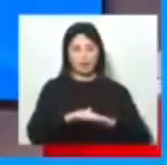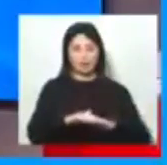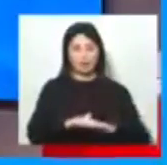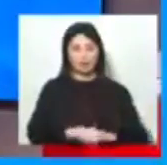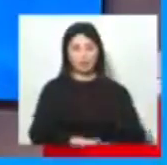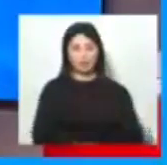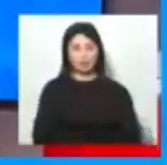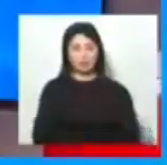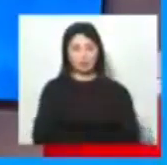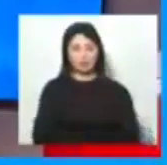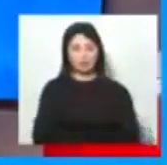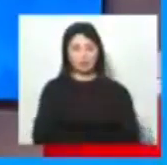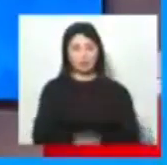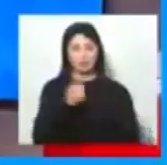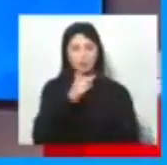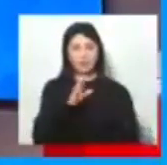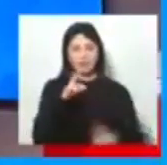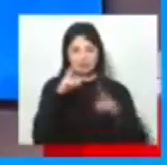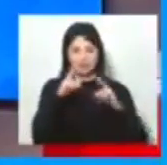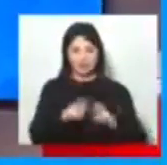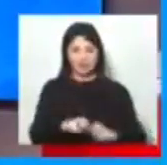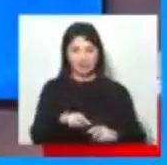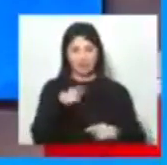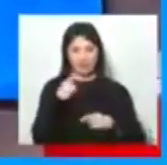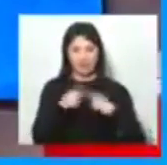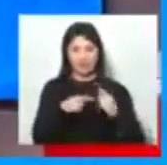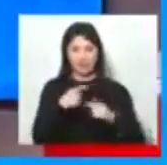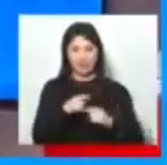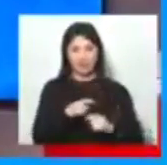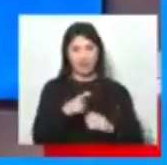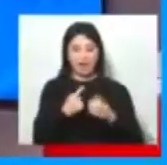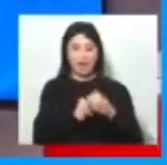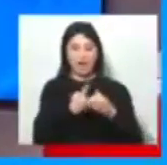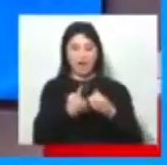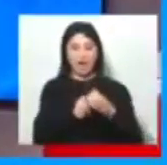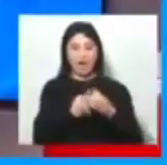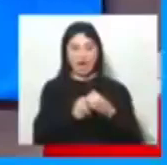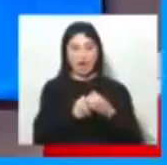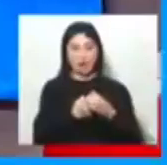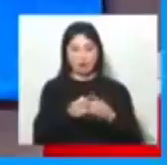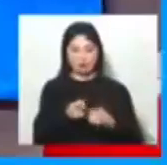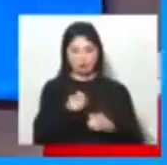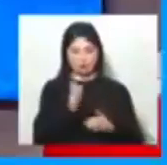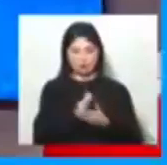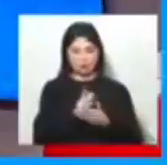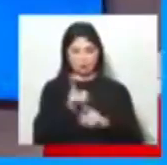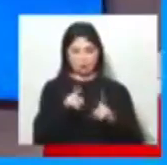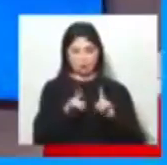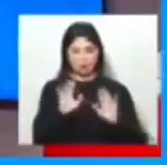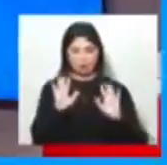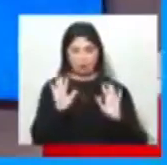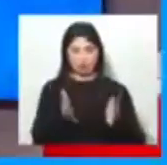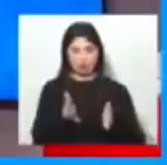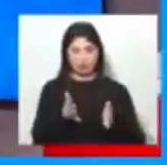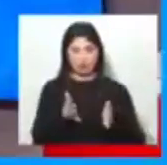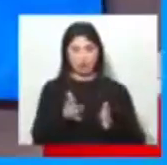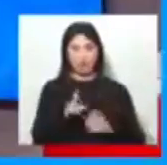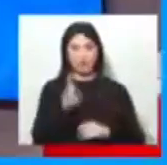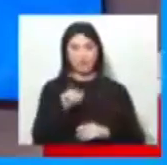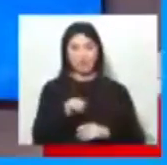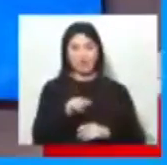ხოლმე, არაერთი კვლევა, სადაც ნათქვამია აუტისტური სპექტრის აშლილობა ზოგიერთ შემთხვევაში